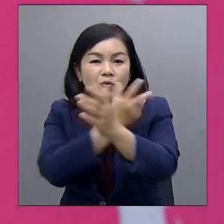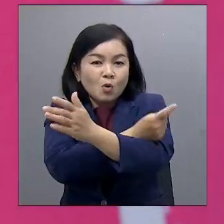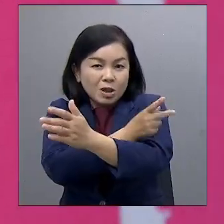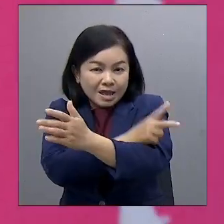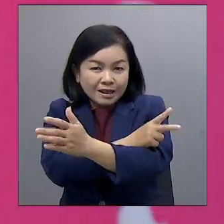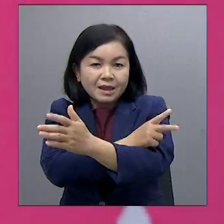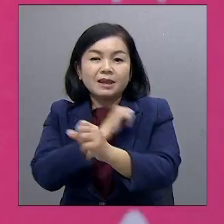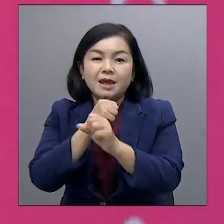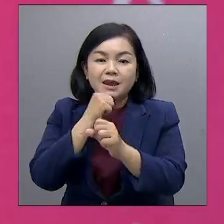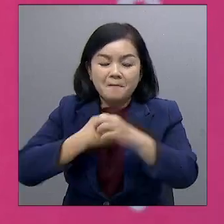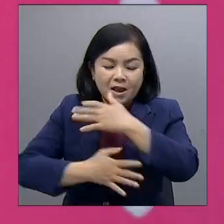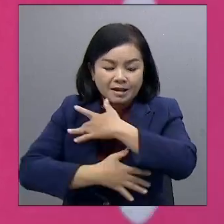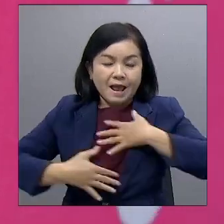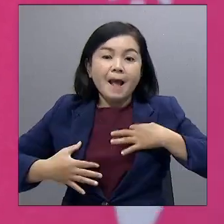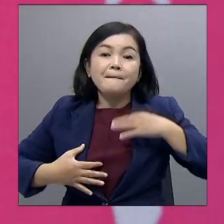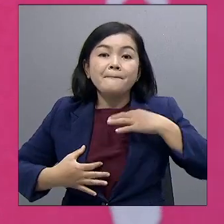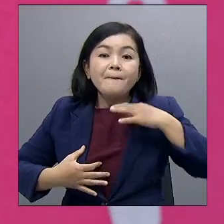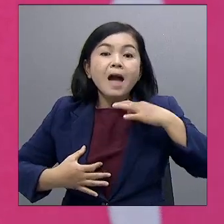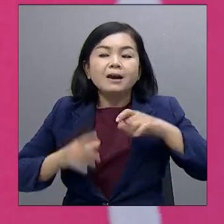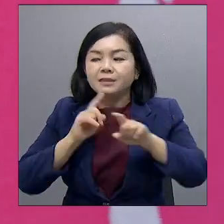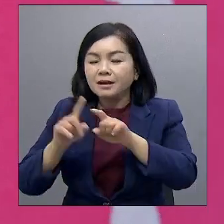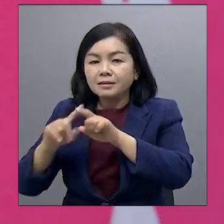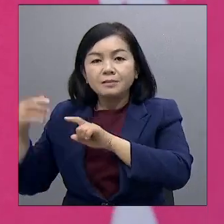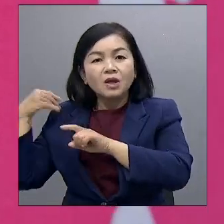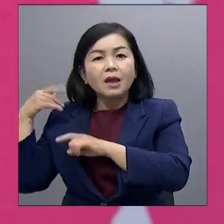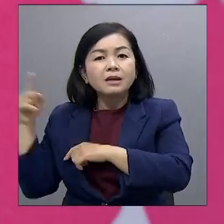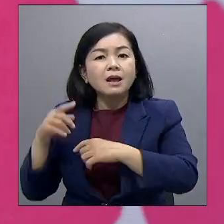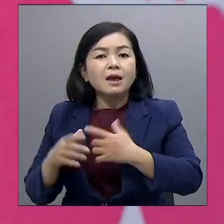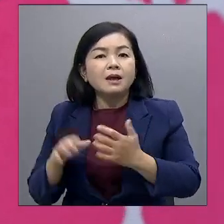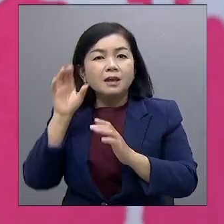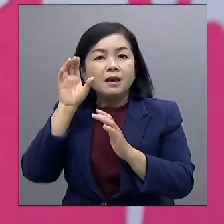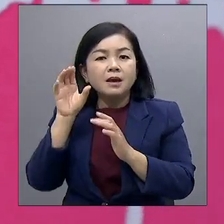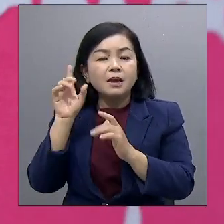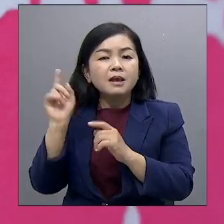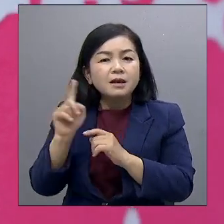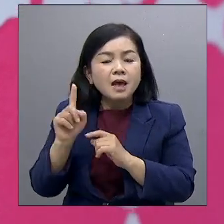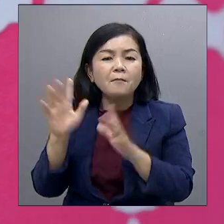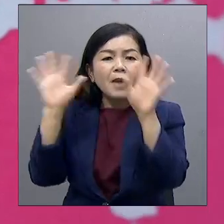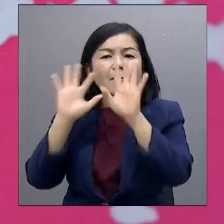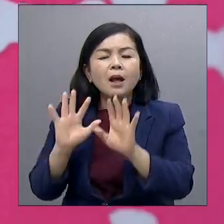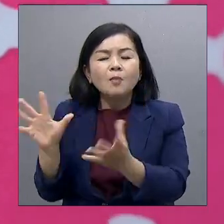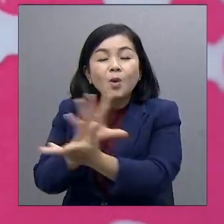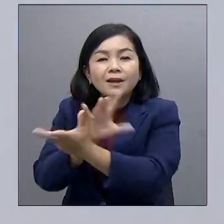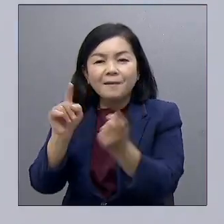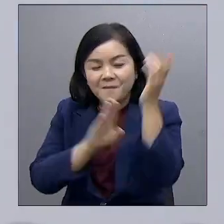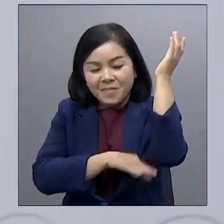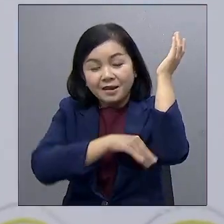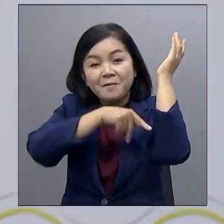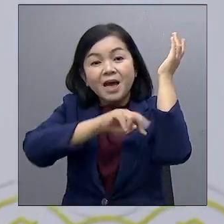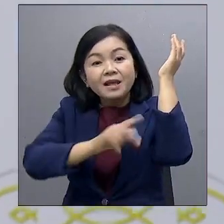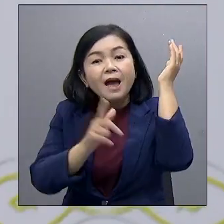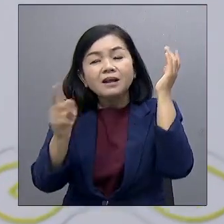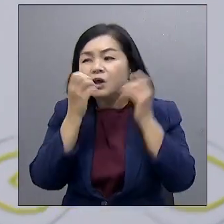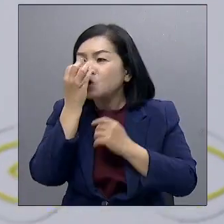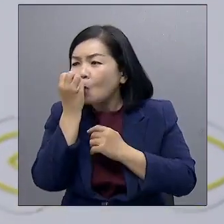ส่วนของการได้ลายผ้ามานะคะโดยนำภาพเด่นจุดเด่นทุนทางวัฒนธรรมของจังหวัดพังงาทั้งในเรื่องของ